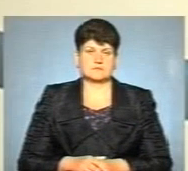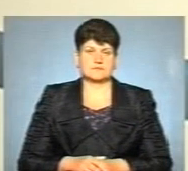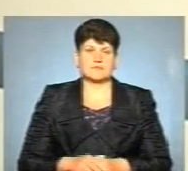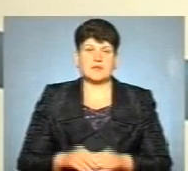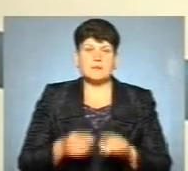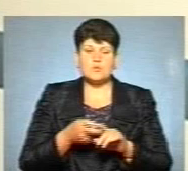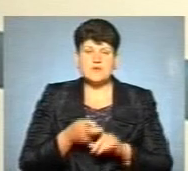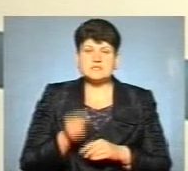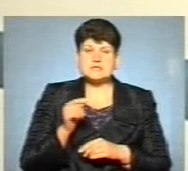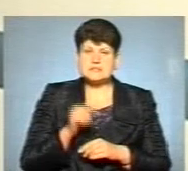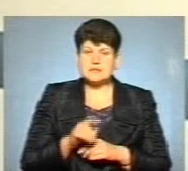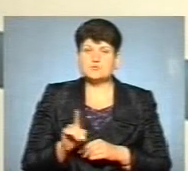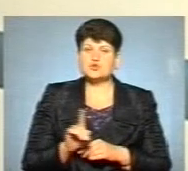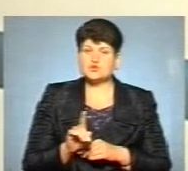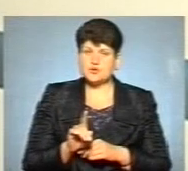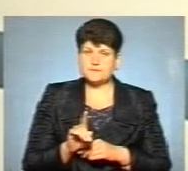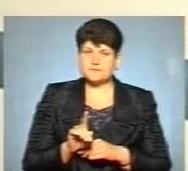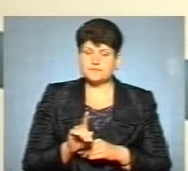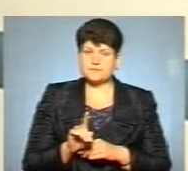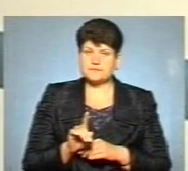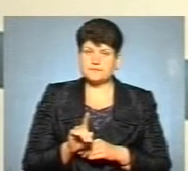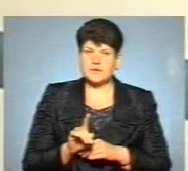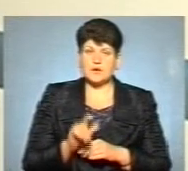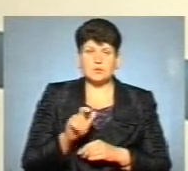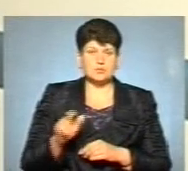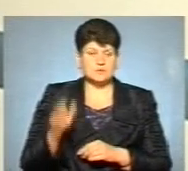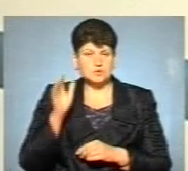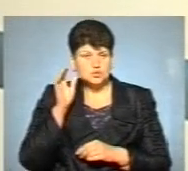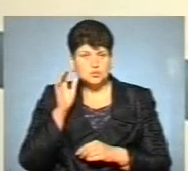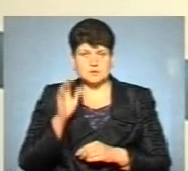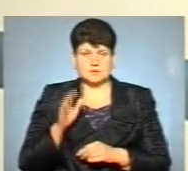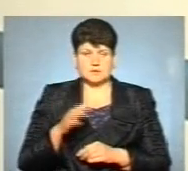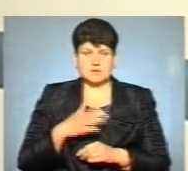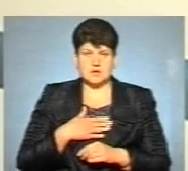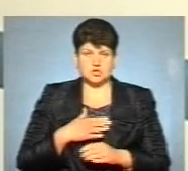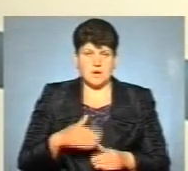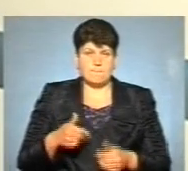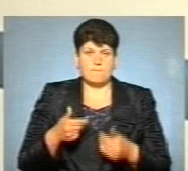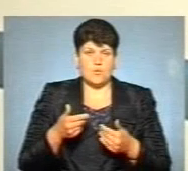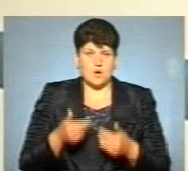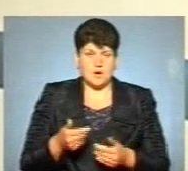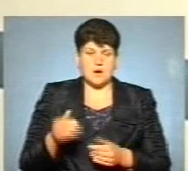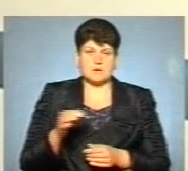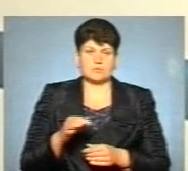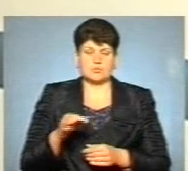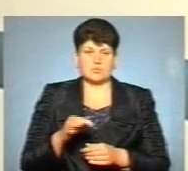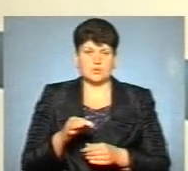Пов'язаний він, звичайно, з тим, що десь не дослухалися до наших порад про